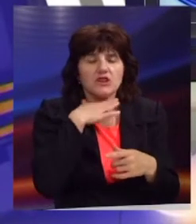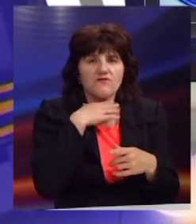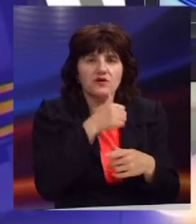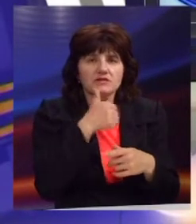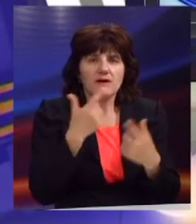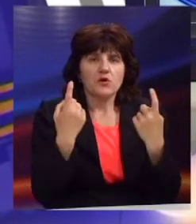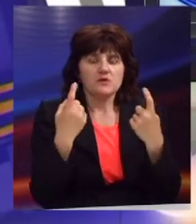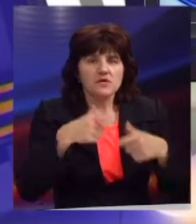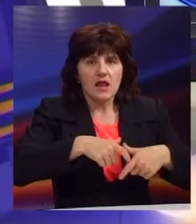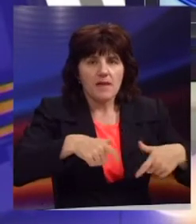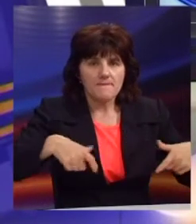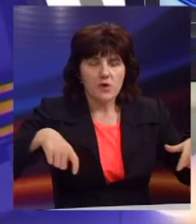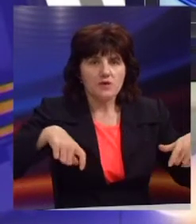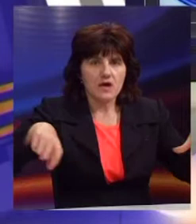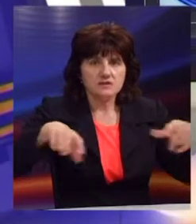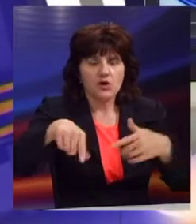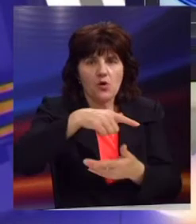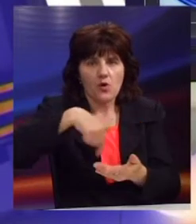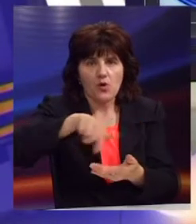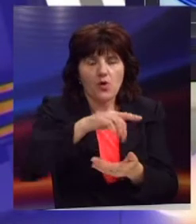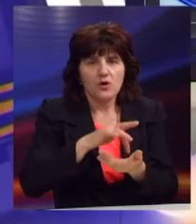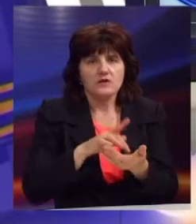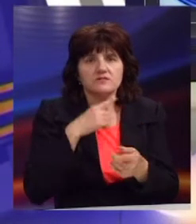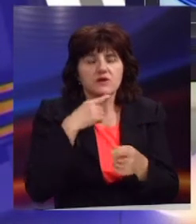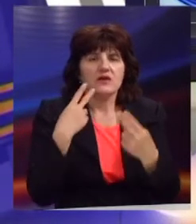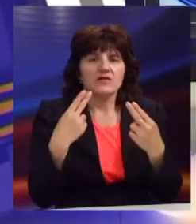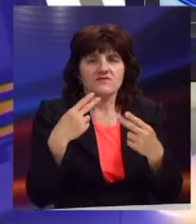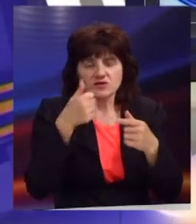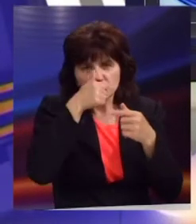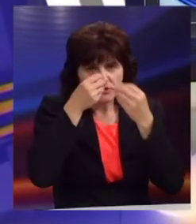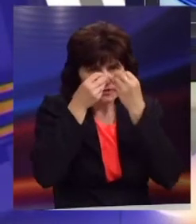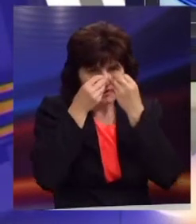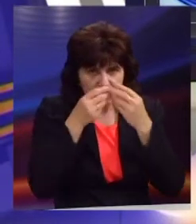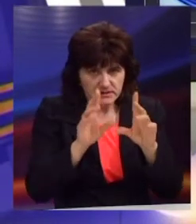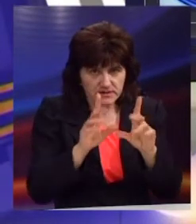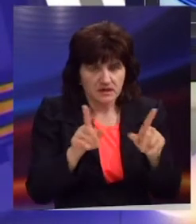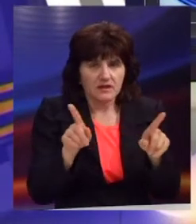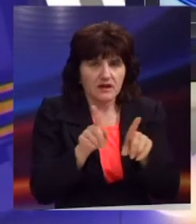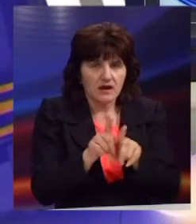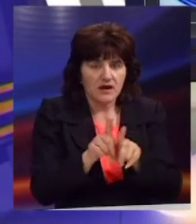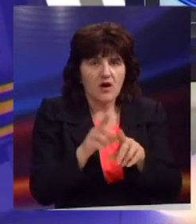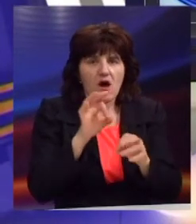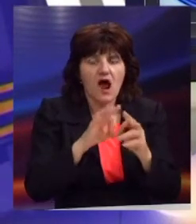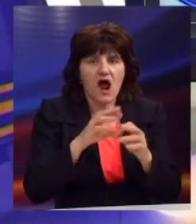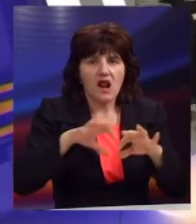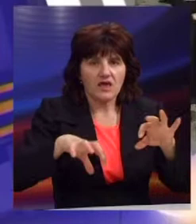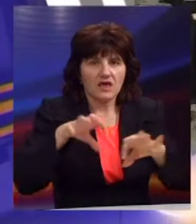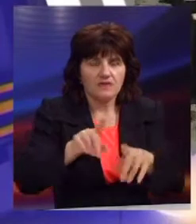postavljanje zelenog pojasa oko jezera. Najneophodnije je da se uklone uzroci zagađenja jezera, kao i stvaranja algi.